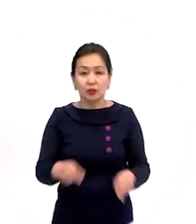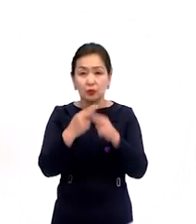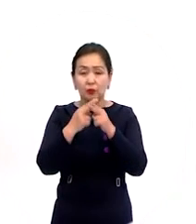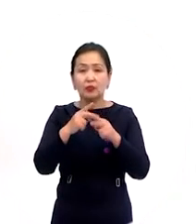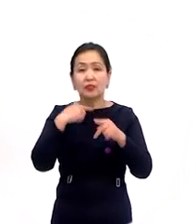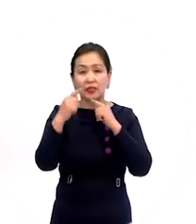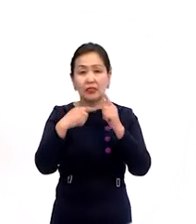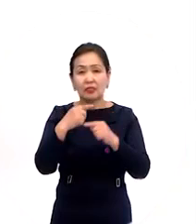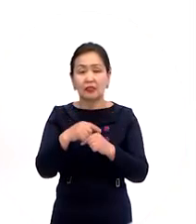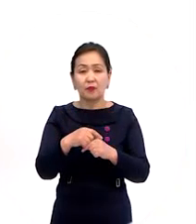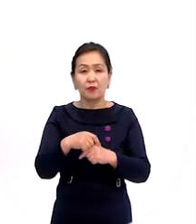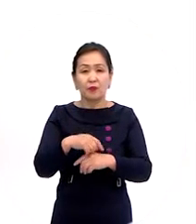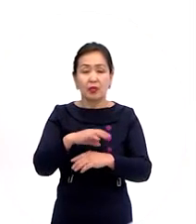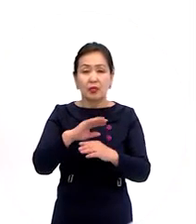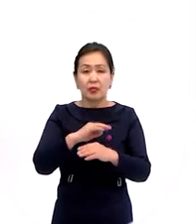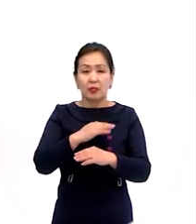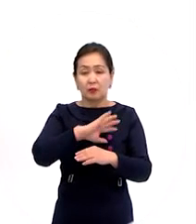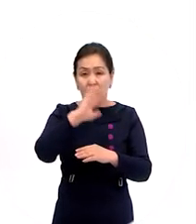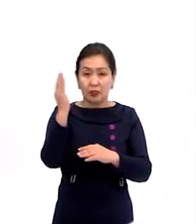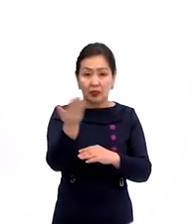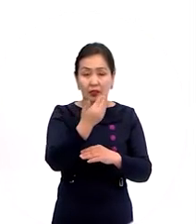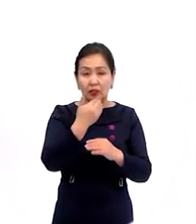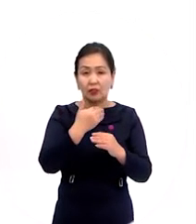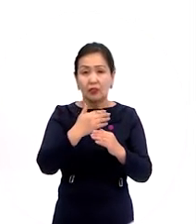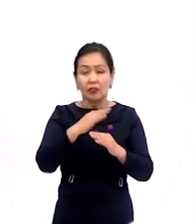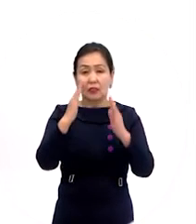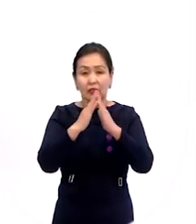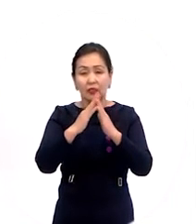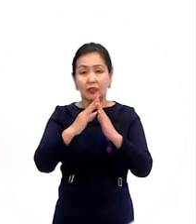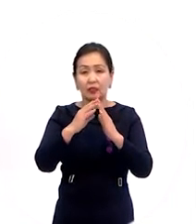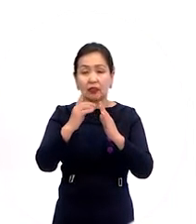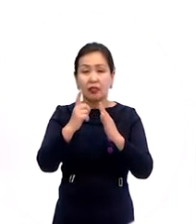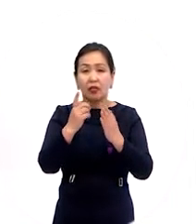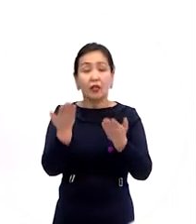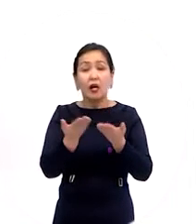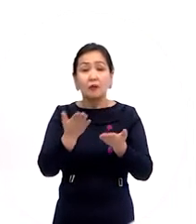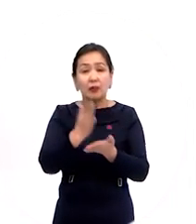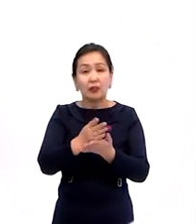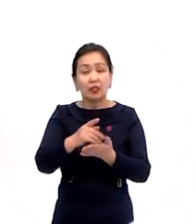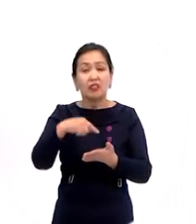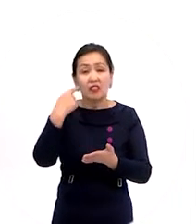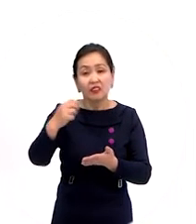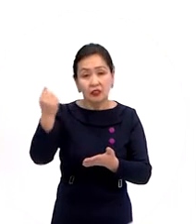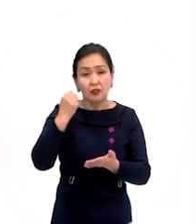ярилцъя. Бид нар гэрийн хаягаа хэлж чаддаг боллоо.